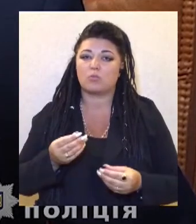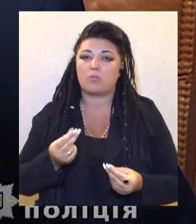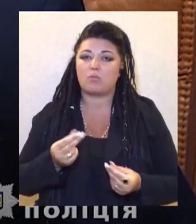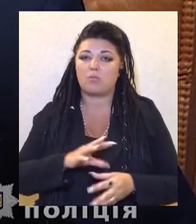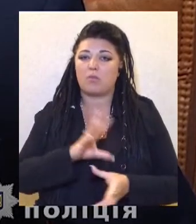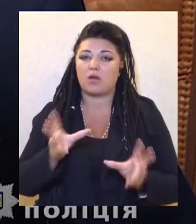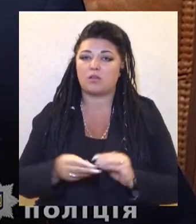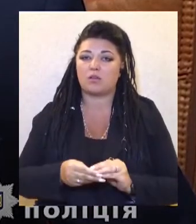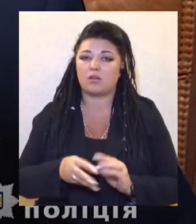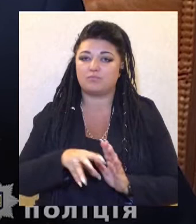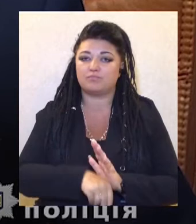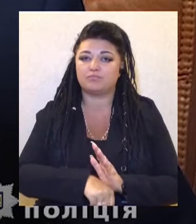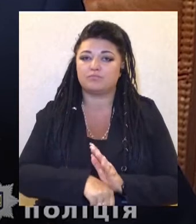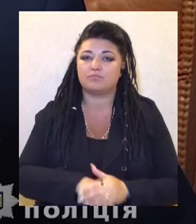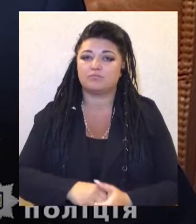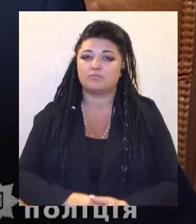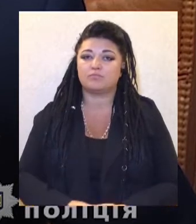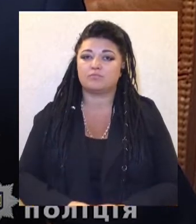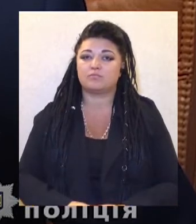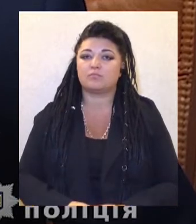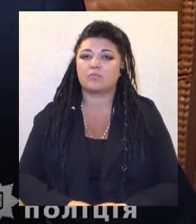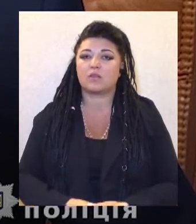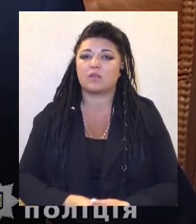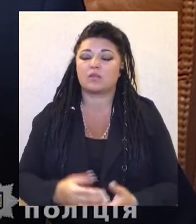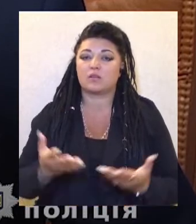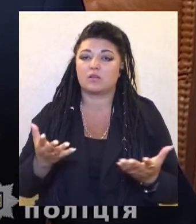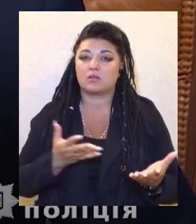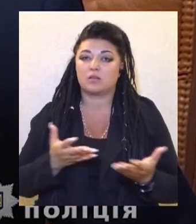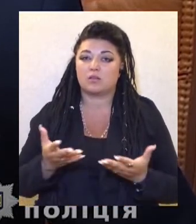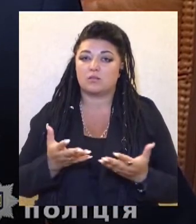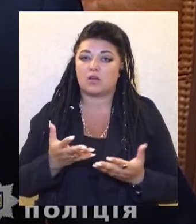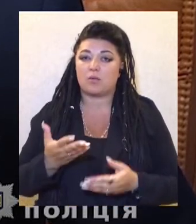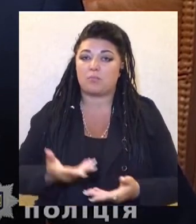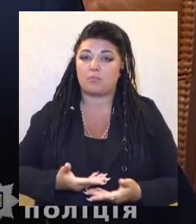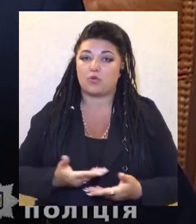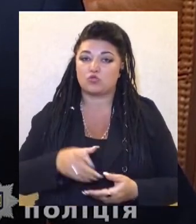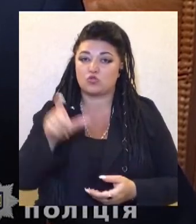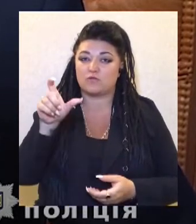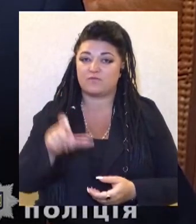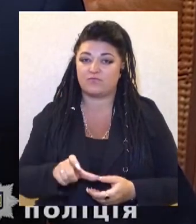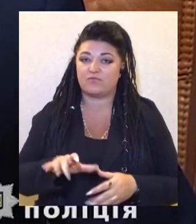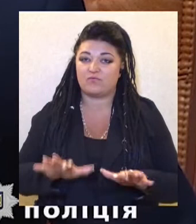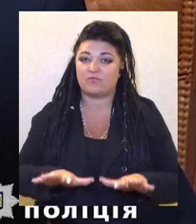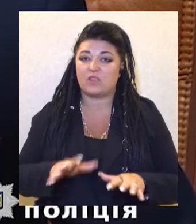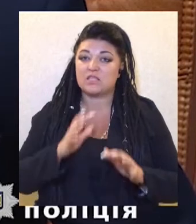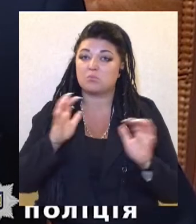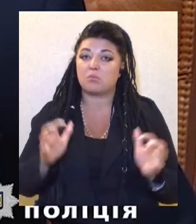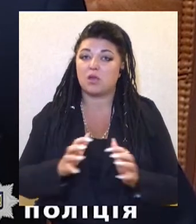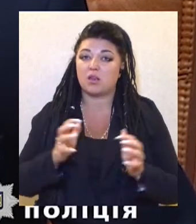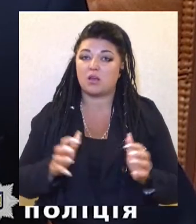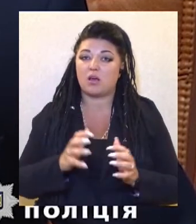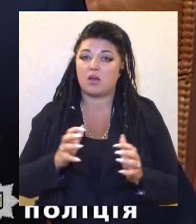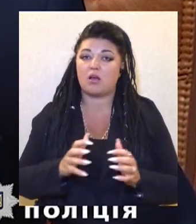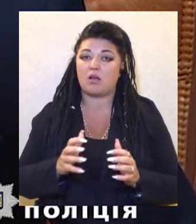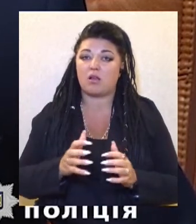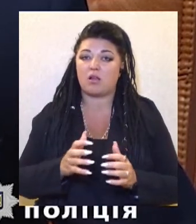39-річну місцеву мешканку, яка за місцем проживання зберігала та реалізовувала